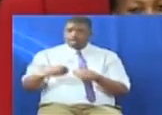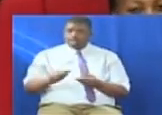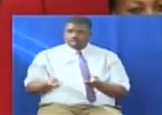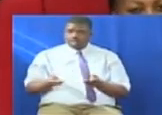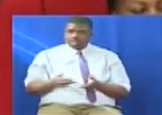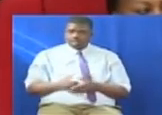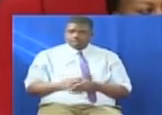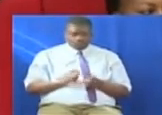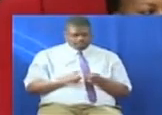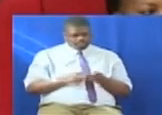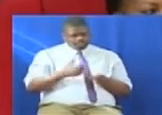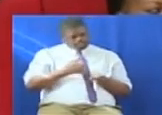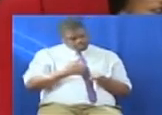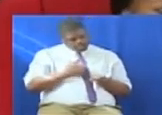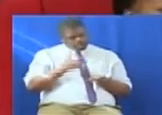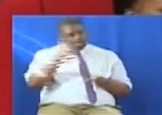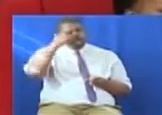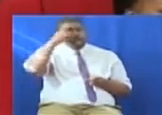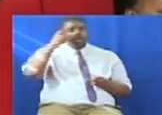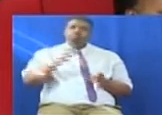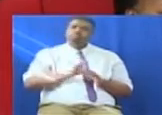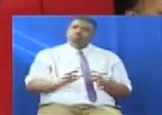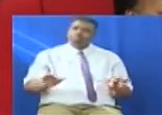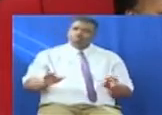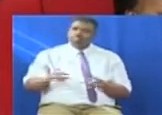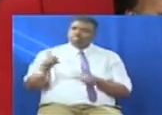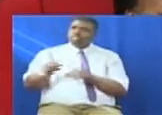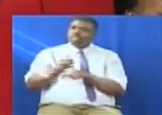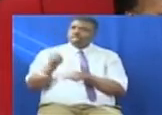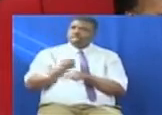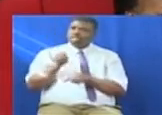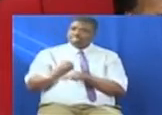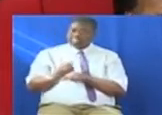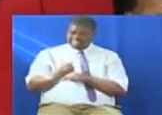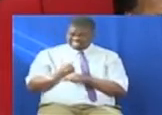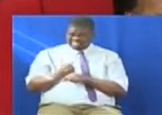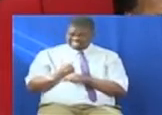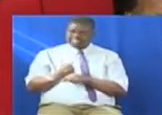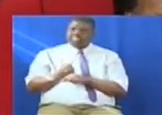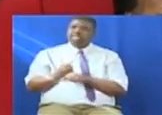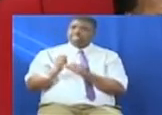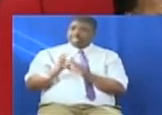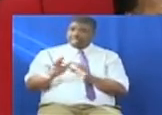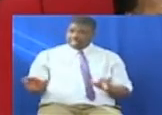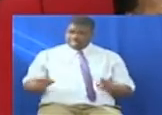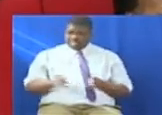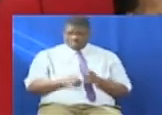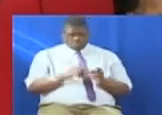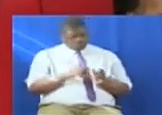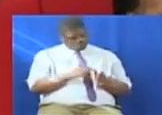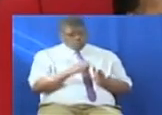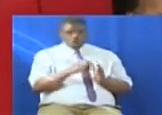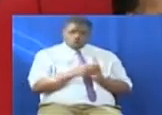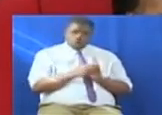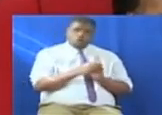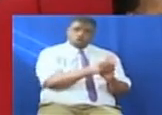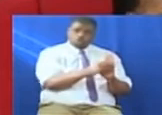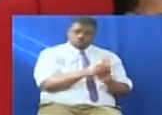Na mimi ninaamini kwa kazi kubwa aliyoifanya, namna ya kutuongoza kwenye ugonjwa